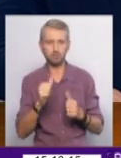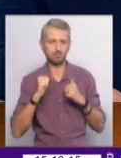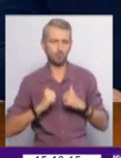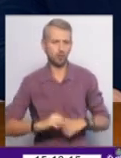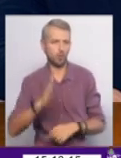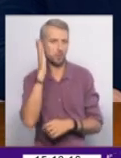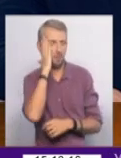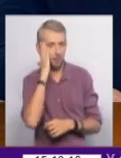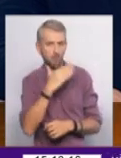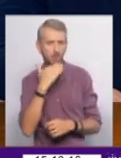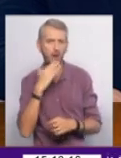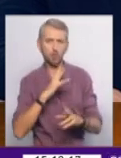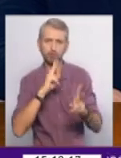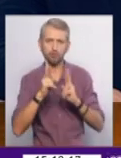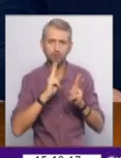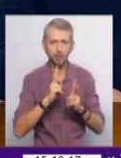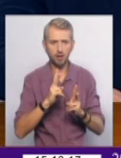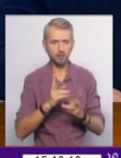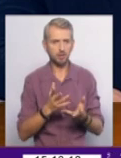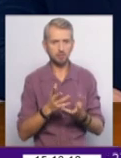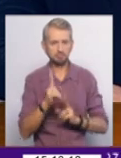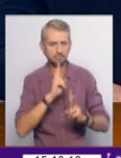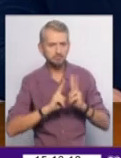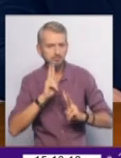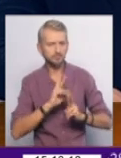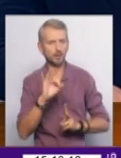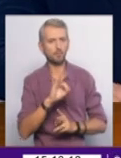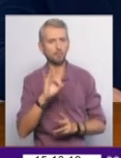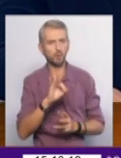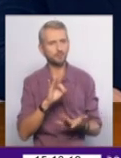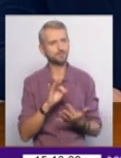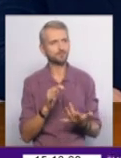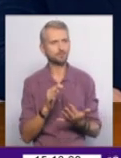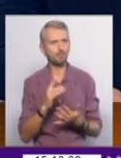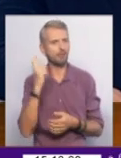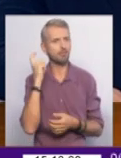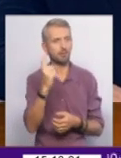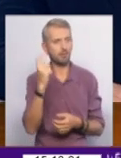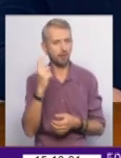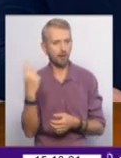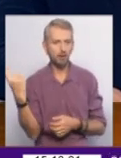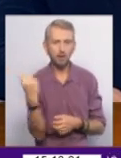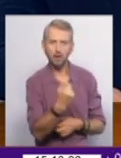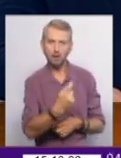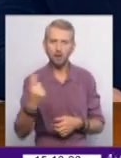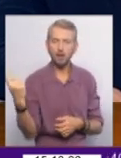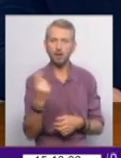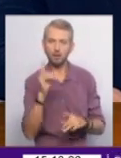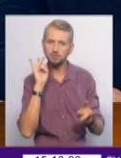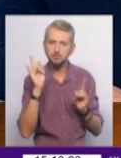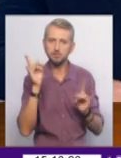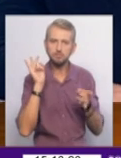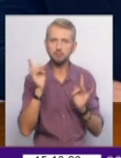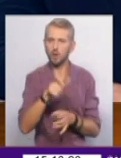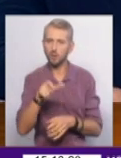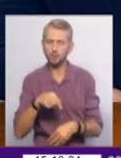що багато нарікань до нашої приймальні приходило з приводу трамваю, з приводу того, що люди відчувають це.